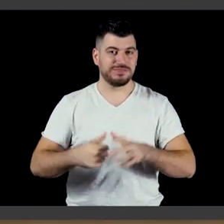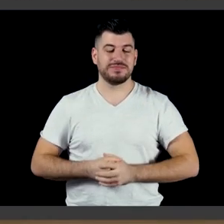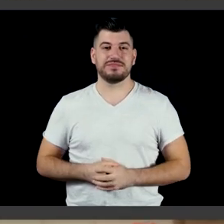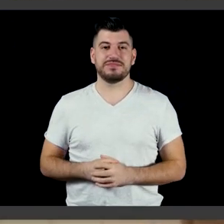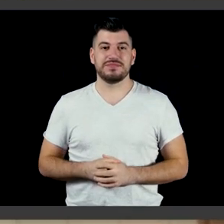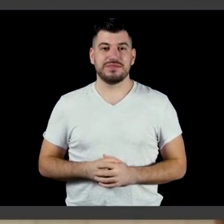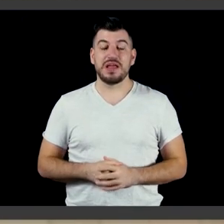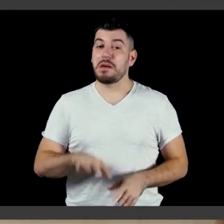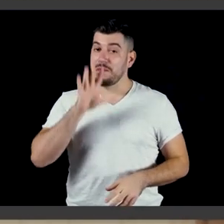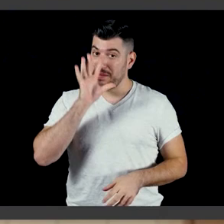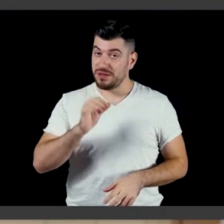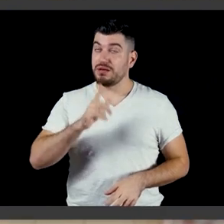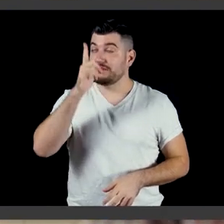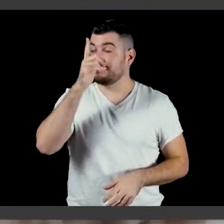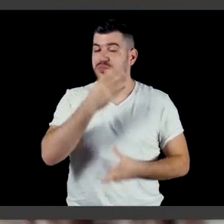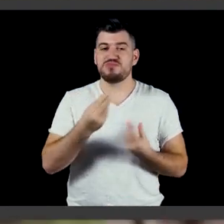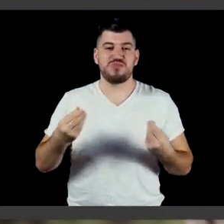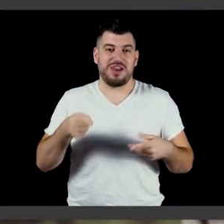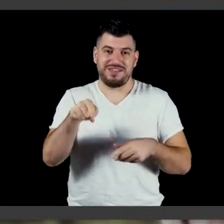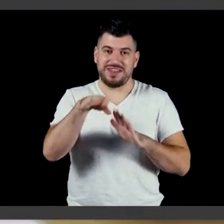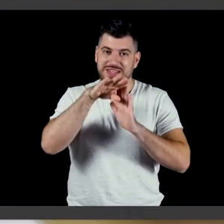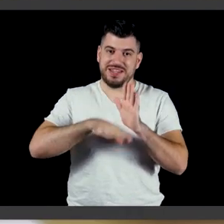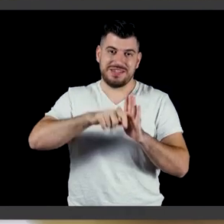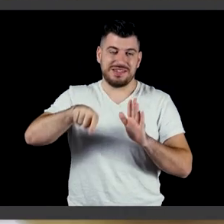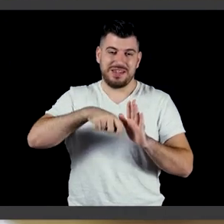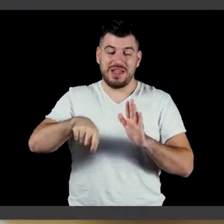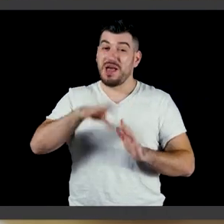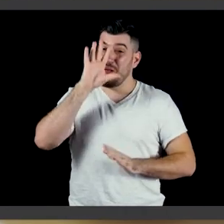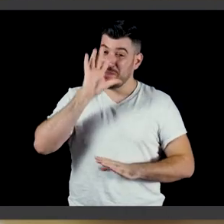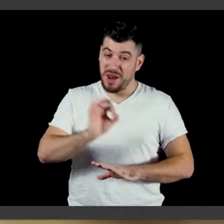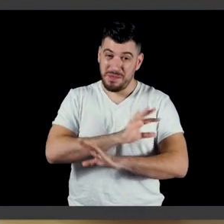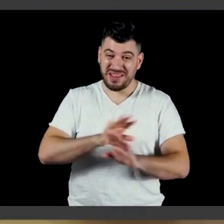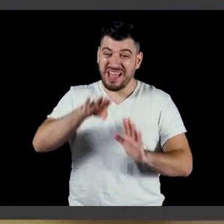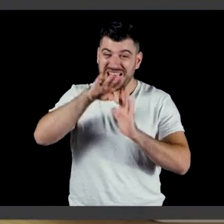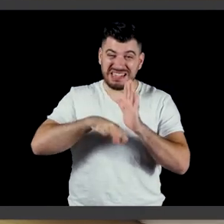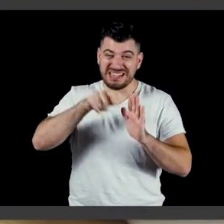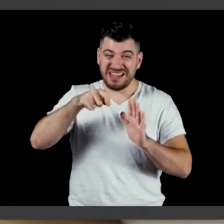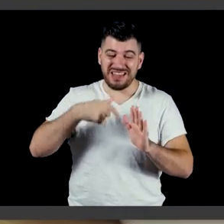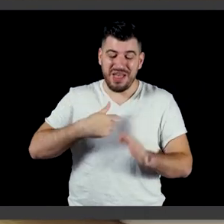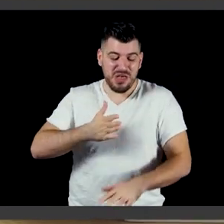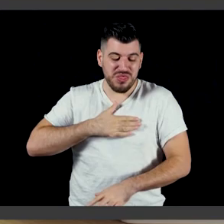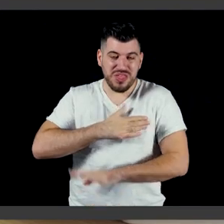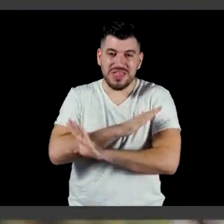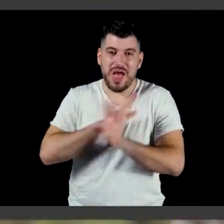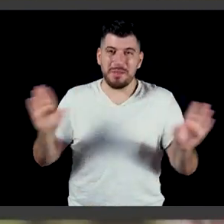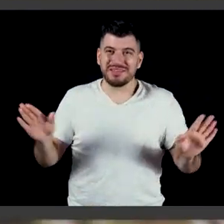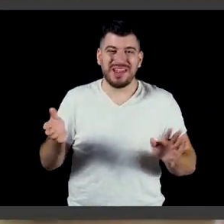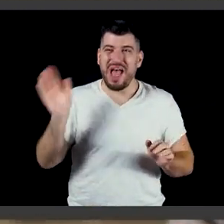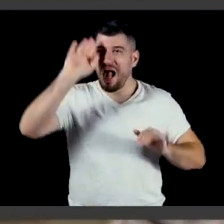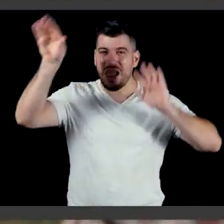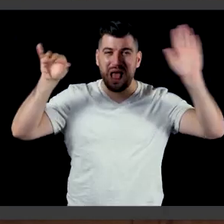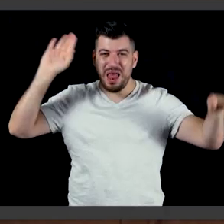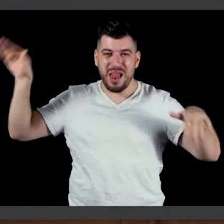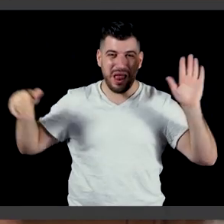Εντάξει, είμαι πολύ περήφανος για αυτή τη συνταγή. Είναι καθαρά συνταγή Kitchen Lab. Δεν υπάρχει πουθενά, δεν την έχει κάνει κανείς ποτέ